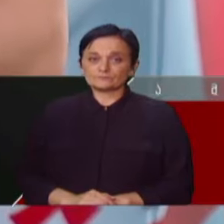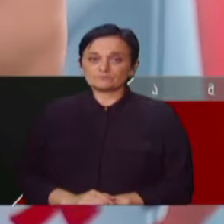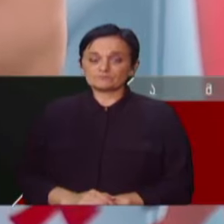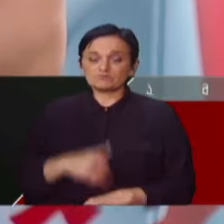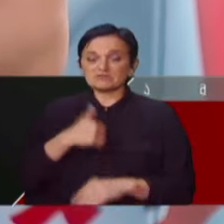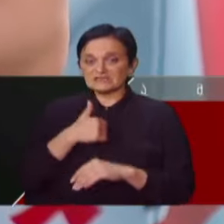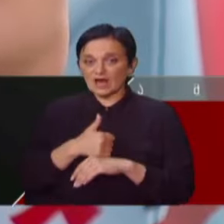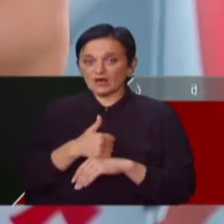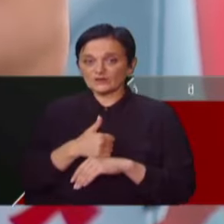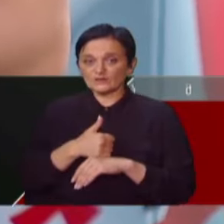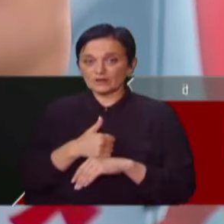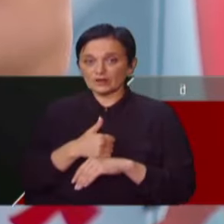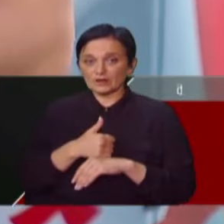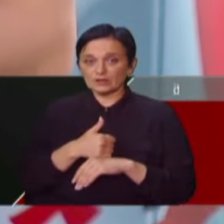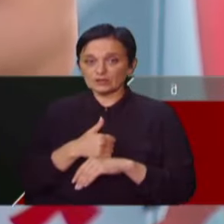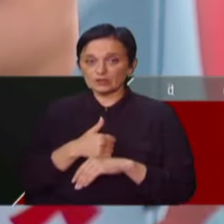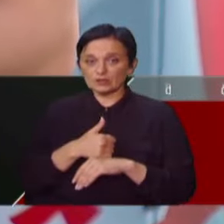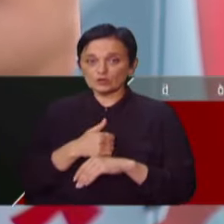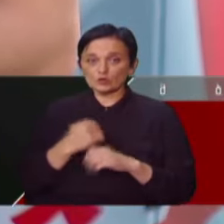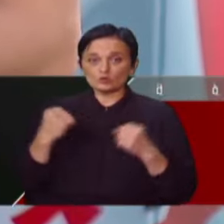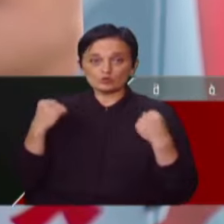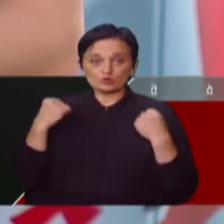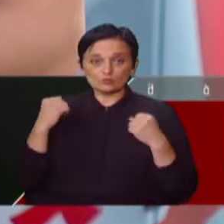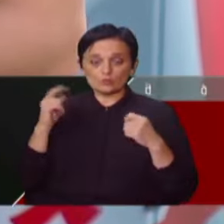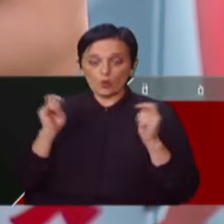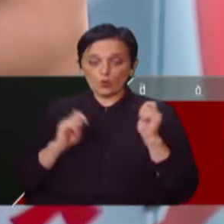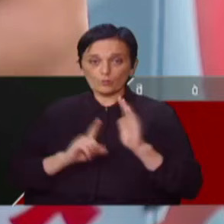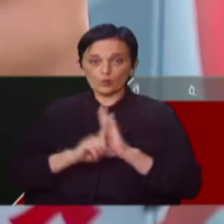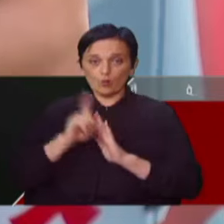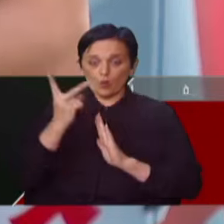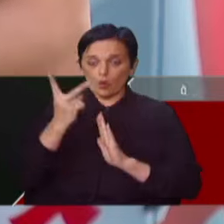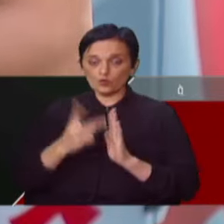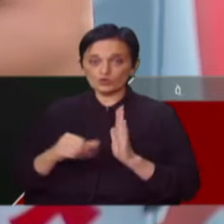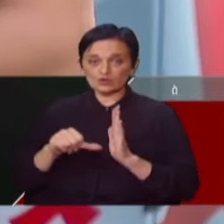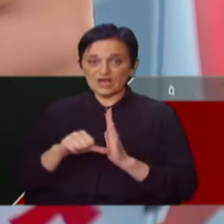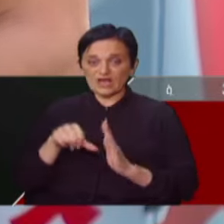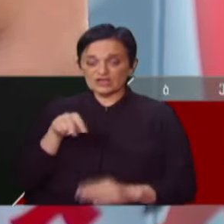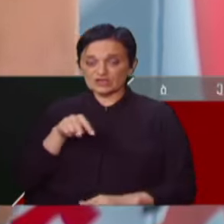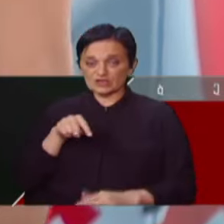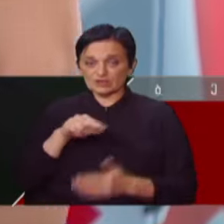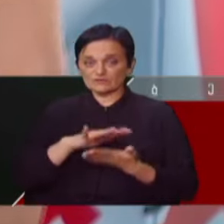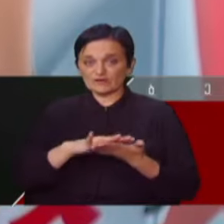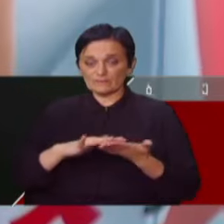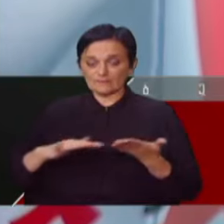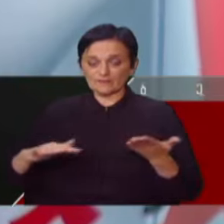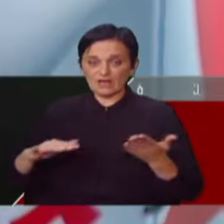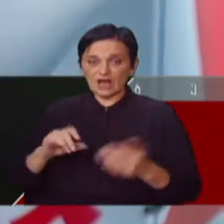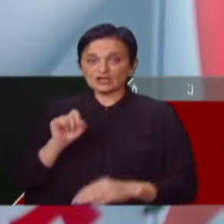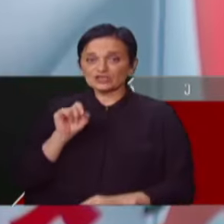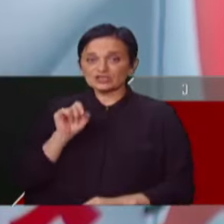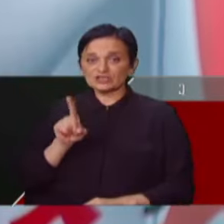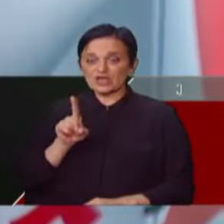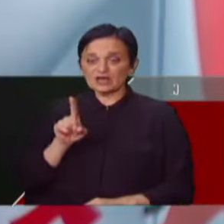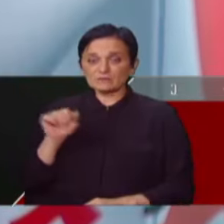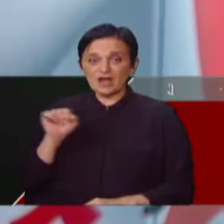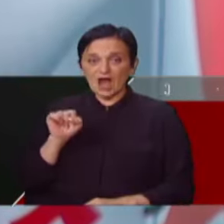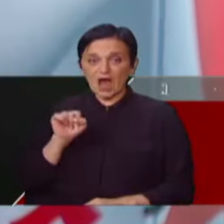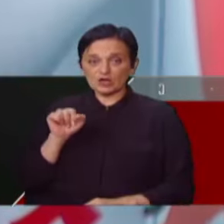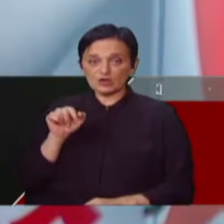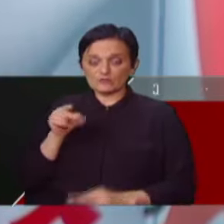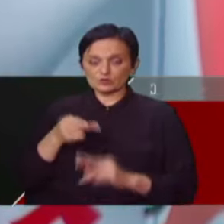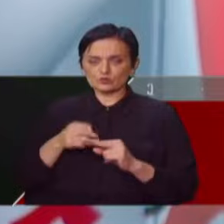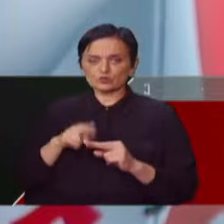თავარი ფორუმი სპორტული დაიწყება 26 ივლისს და გაგრძელდება 11 აგვისტოს ჩათვლით.